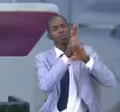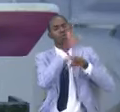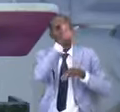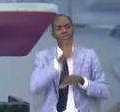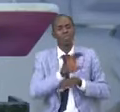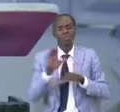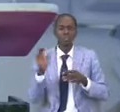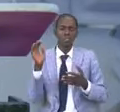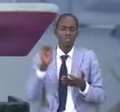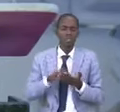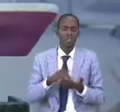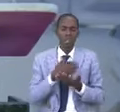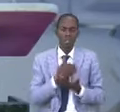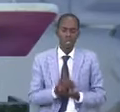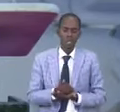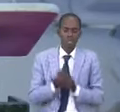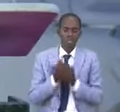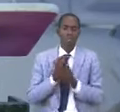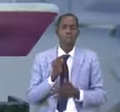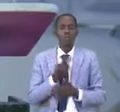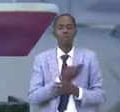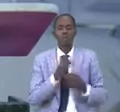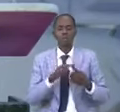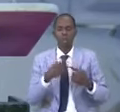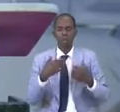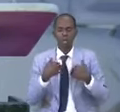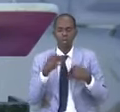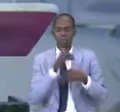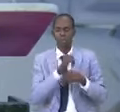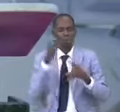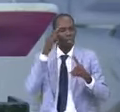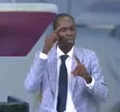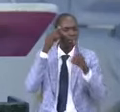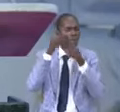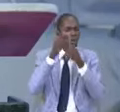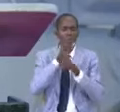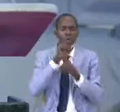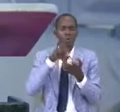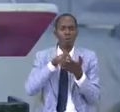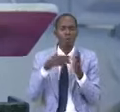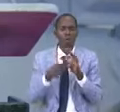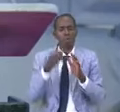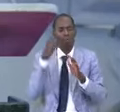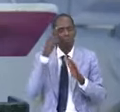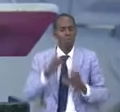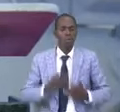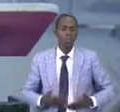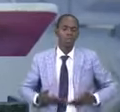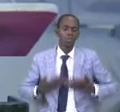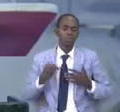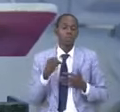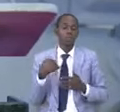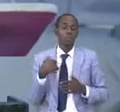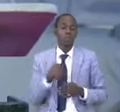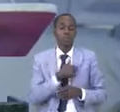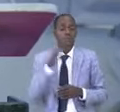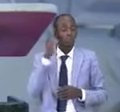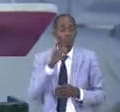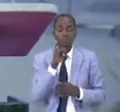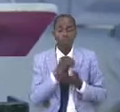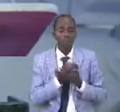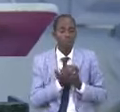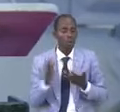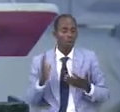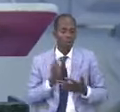non avoir d'objectifs un but dans la vie nous n'allons pas gaspiller notre vie on va gâcher